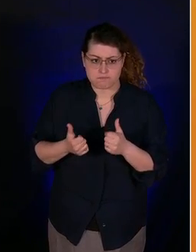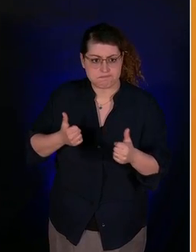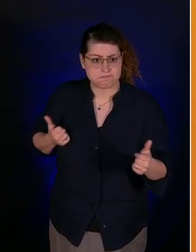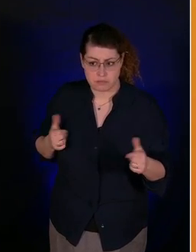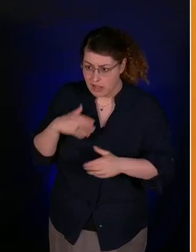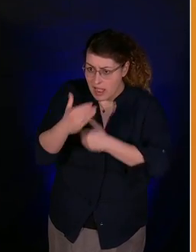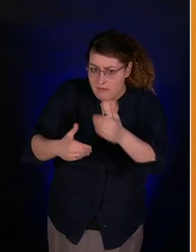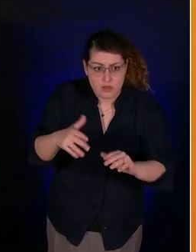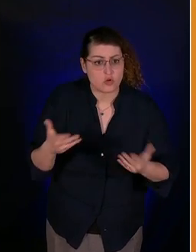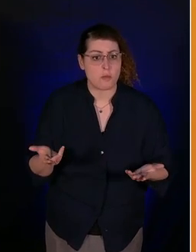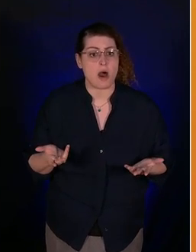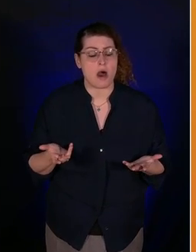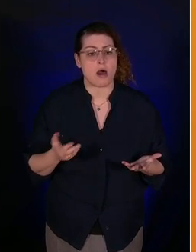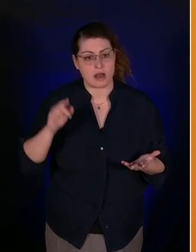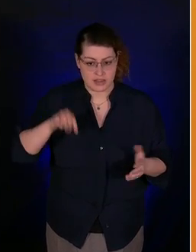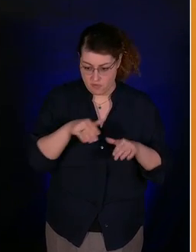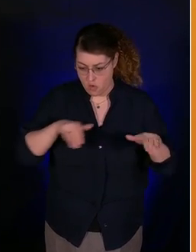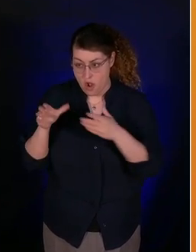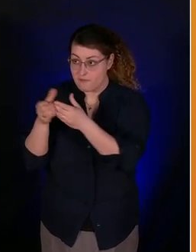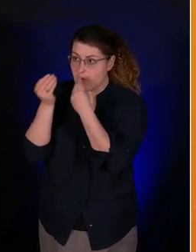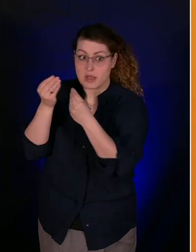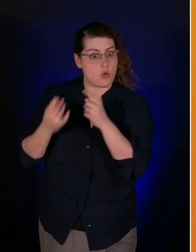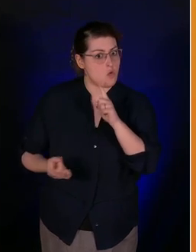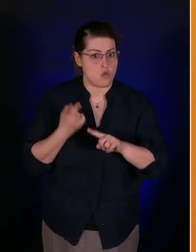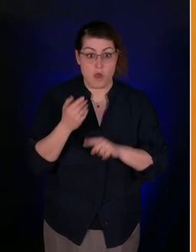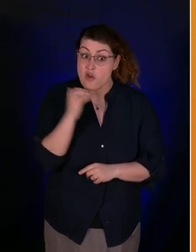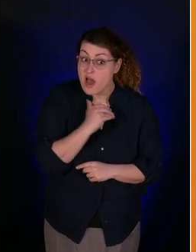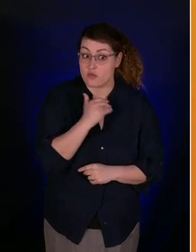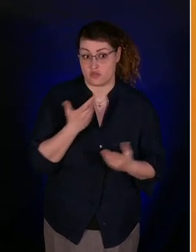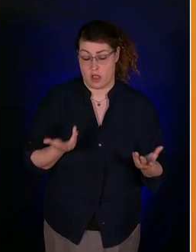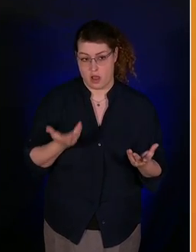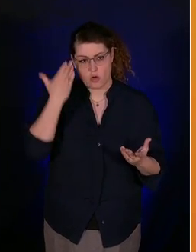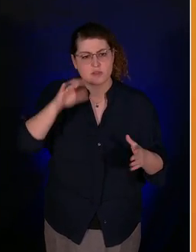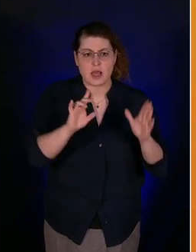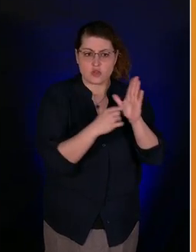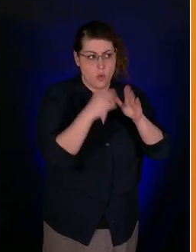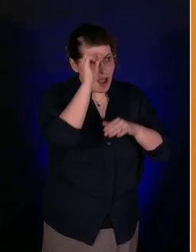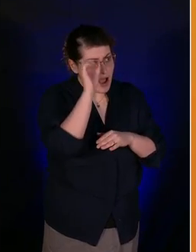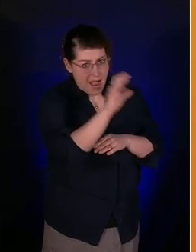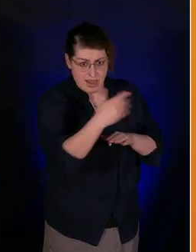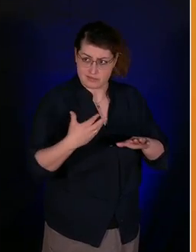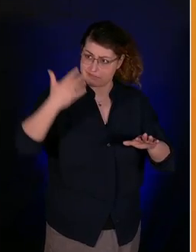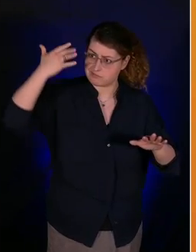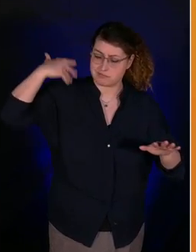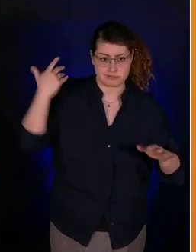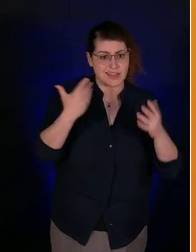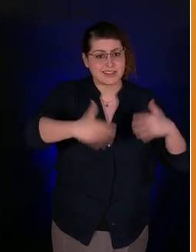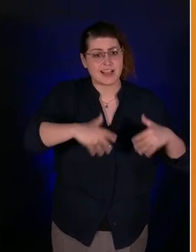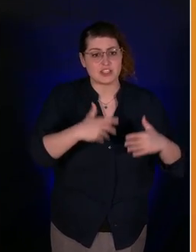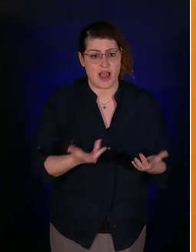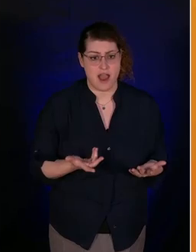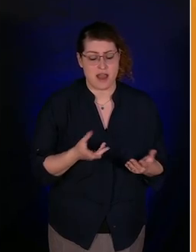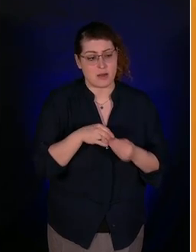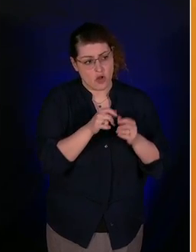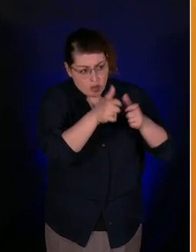avancer ? Nous devons avoir des formations, c'est urgent. C'est très inquiétant quand on sait que les droits d'alerte environnement existent depuis quelques années, que les